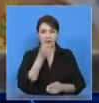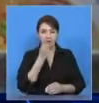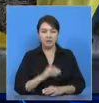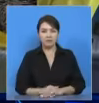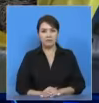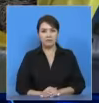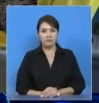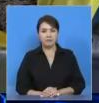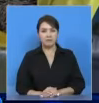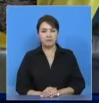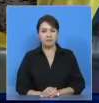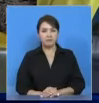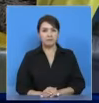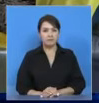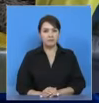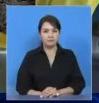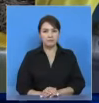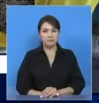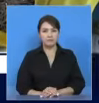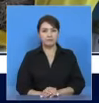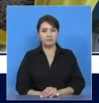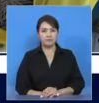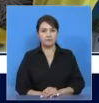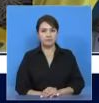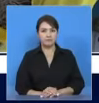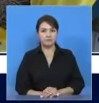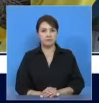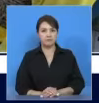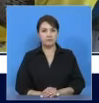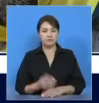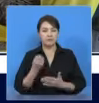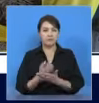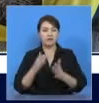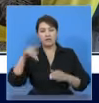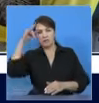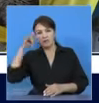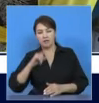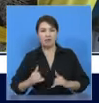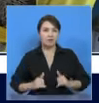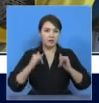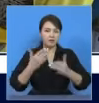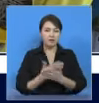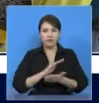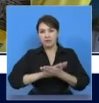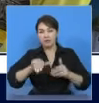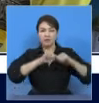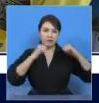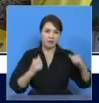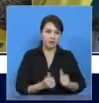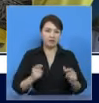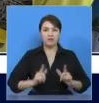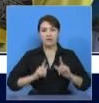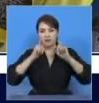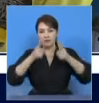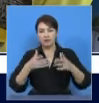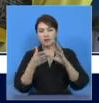заметно казахстан доктор чердаке лежат хан дорогие казахстанцы и поздравляю вас от чистого сердца с приближающимся